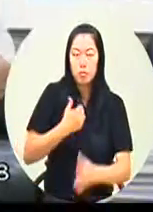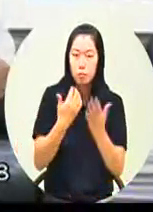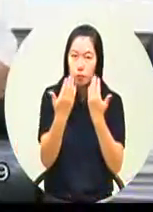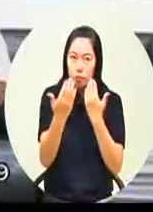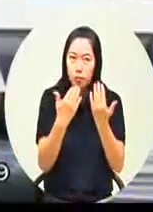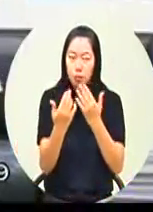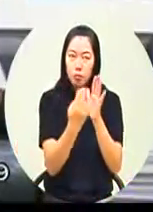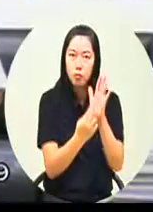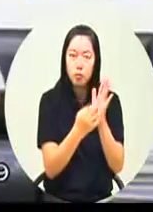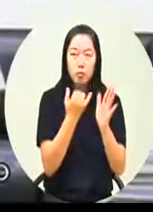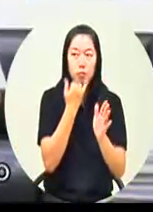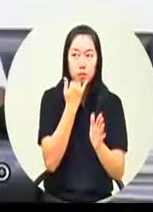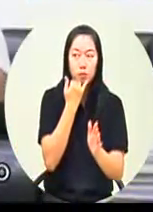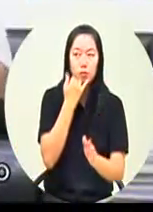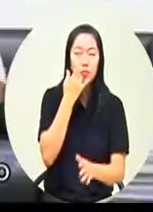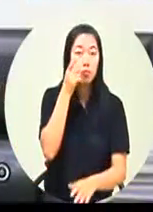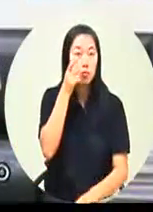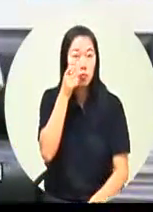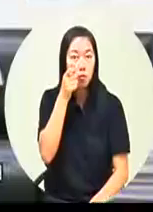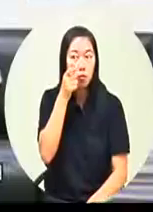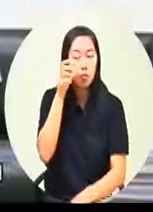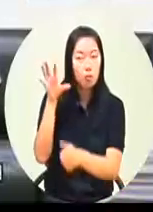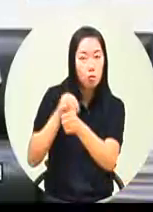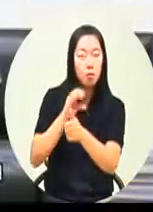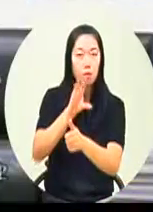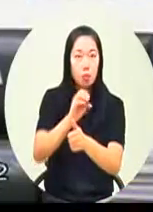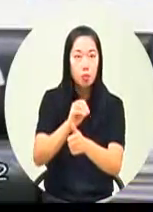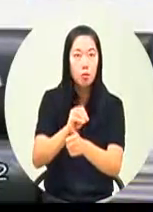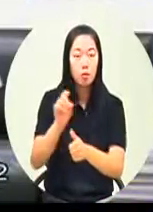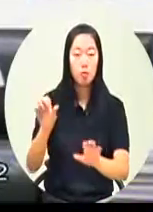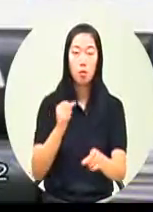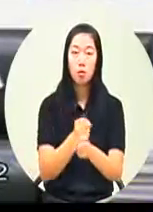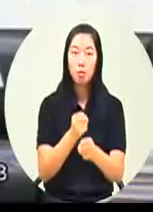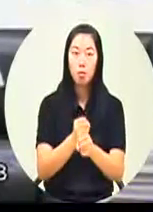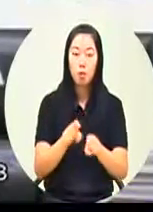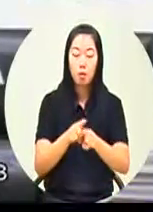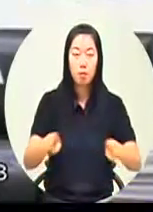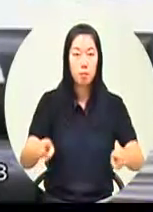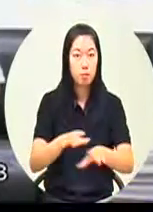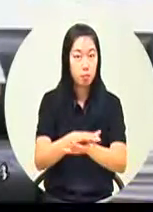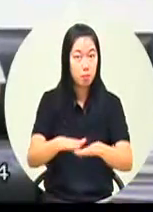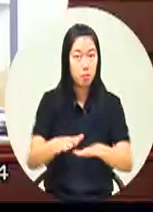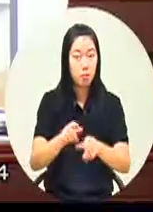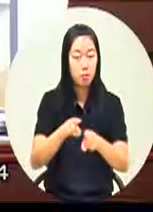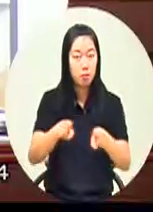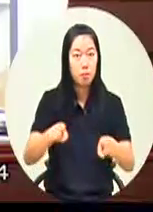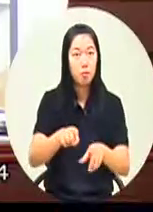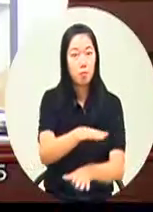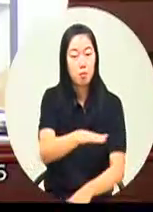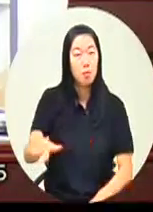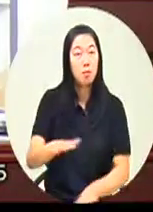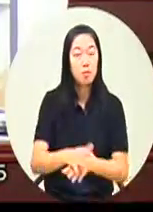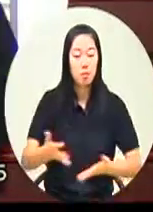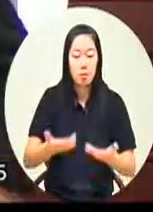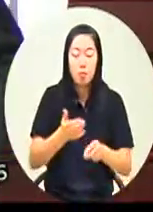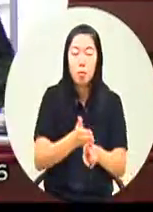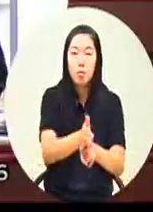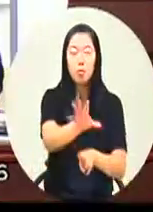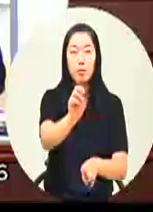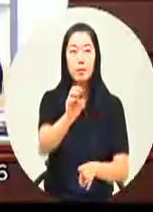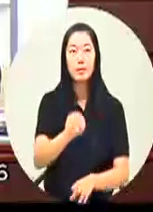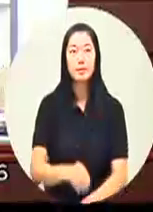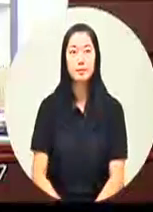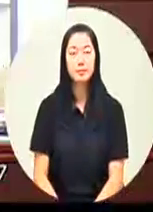车很多的城市，哈，啊，它是在做平面轻轨，有没有？ 应该我们的特性